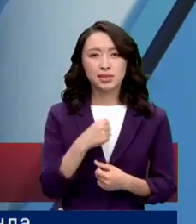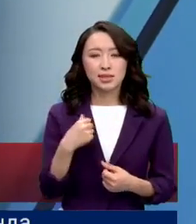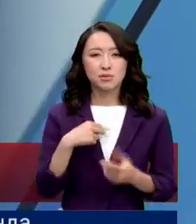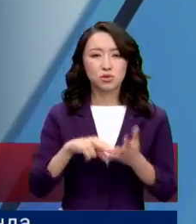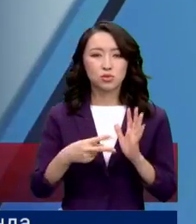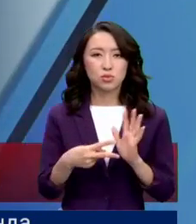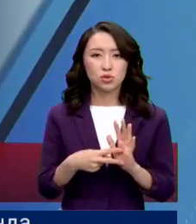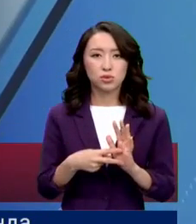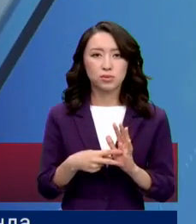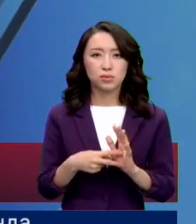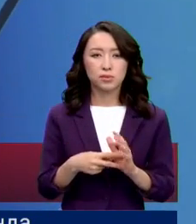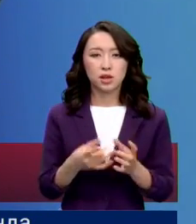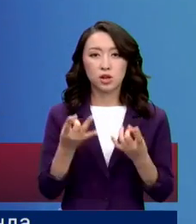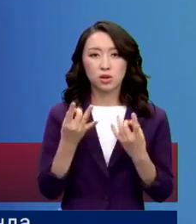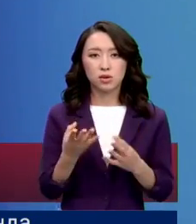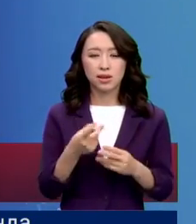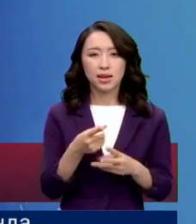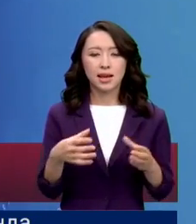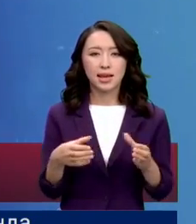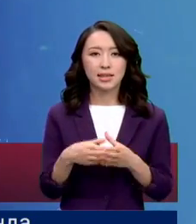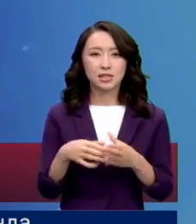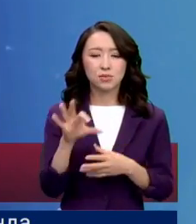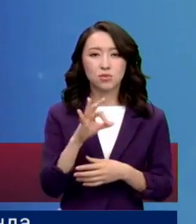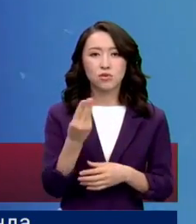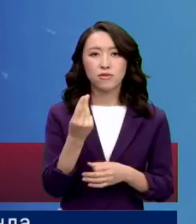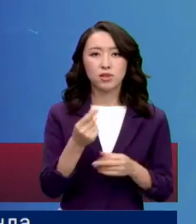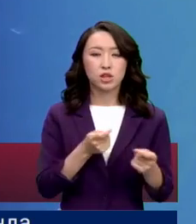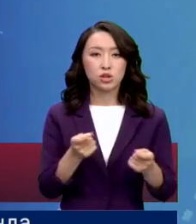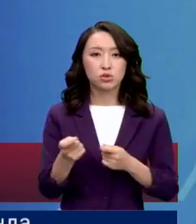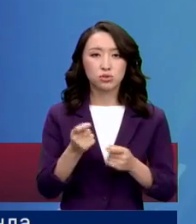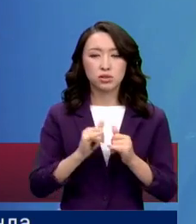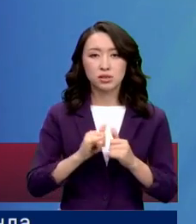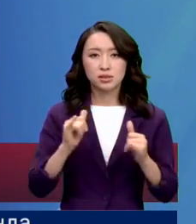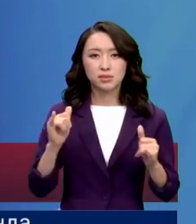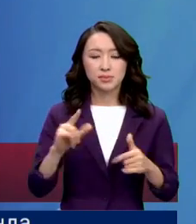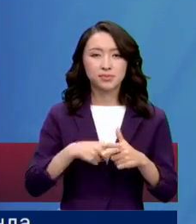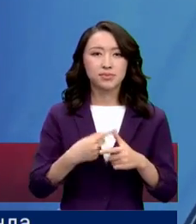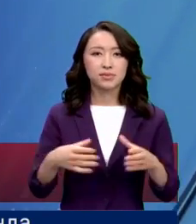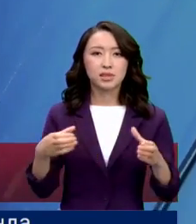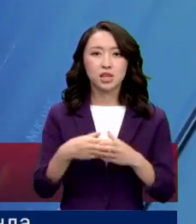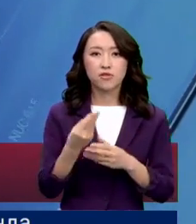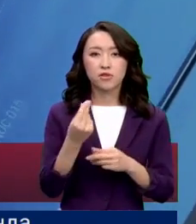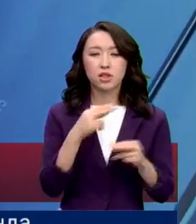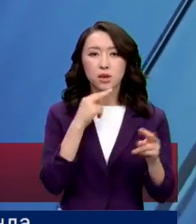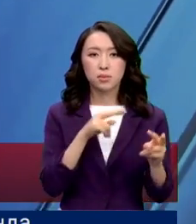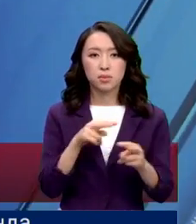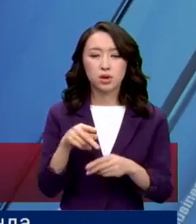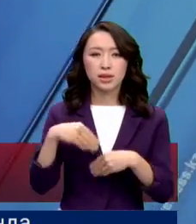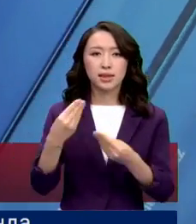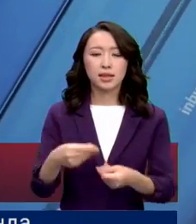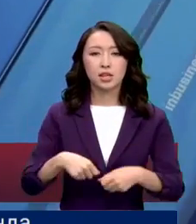способ наделить, наверное, агентство по финансовому регулированию и развитию, либо агентство финансового мониторинга